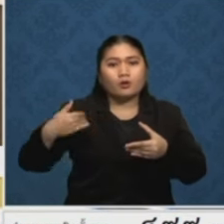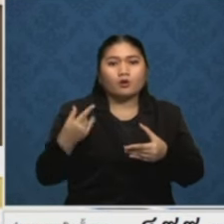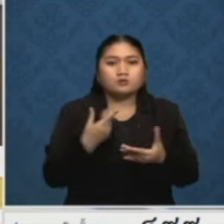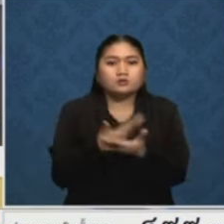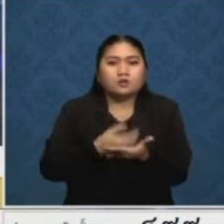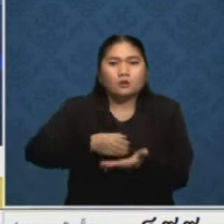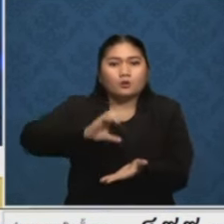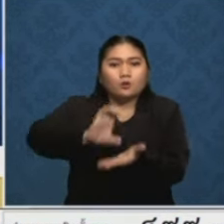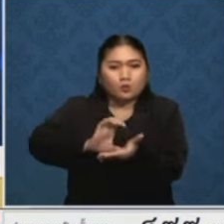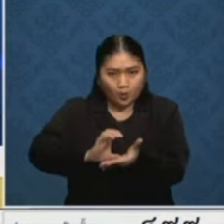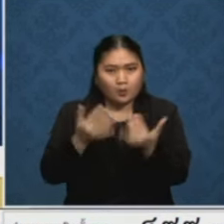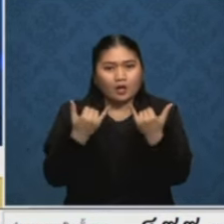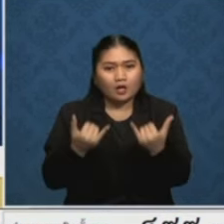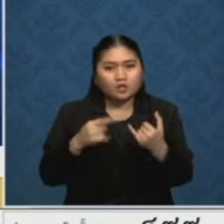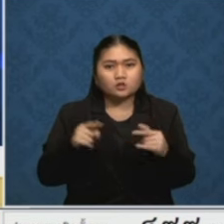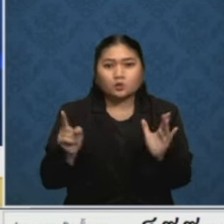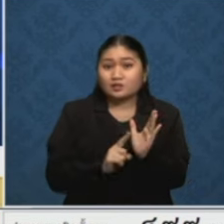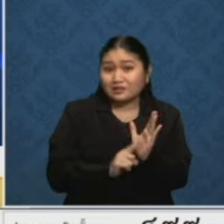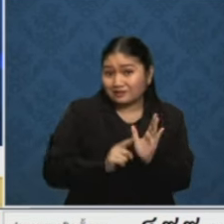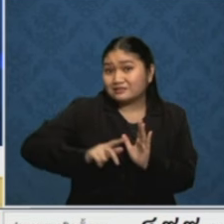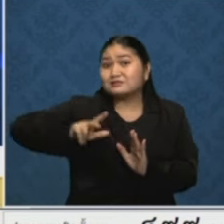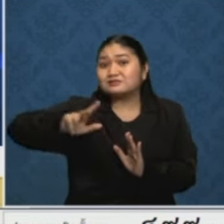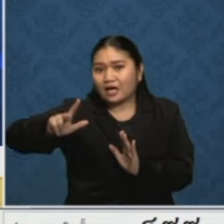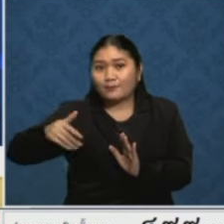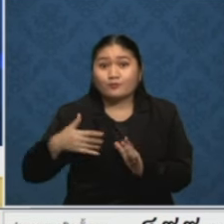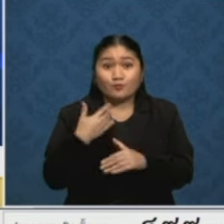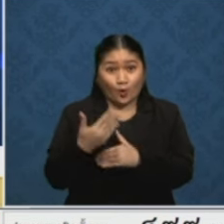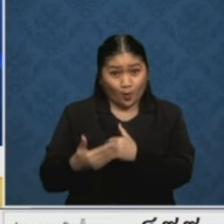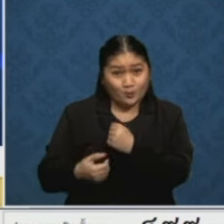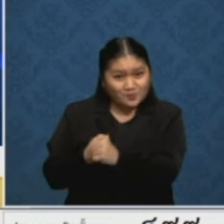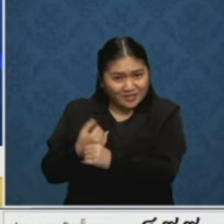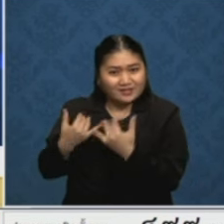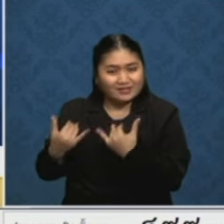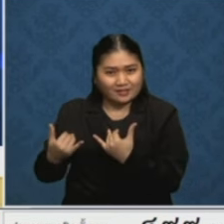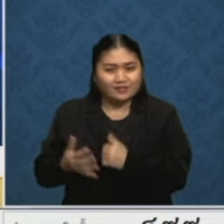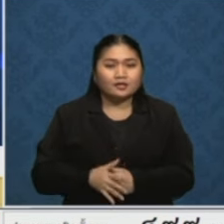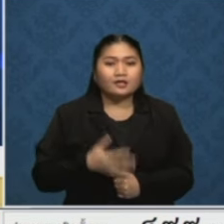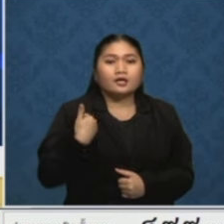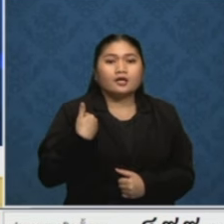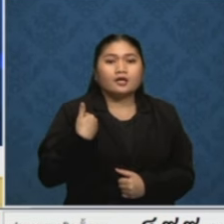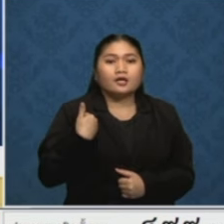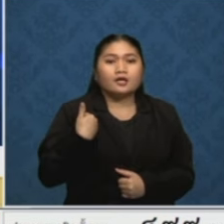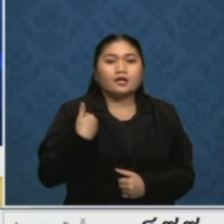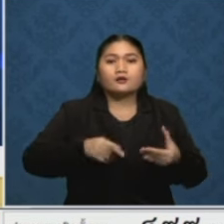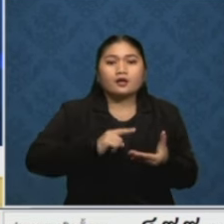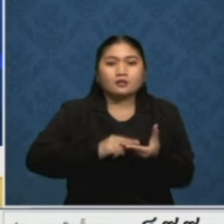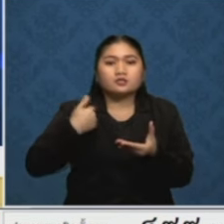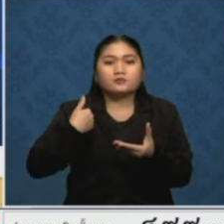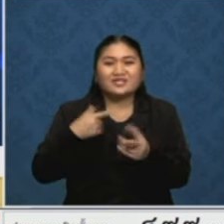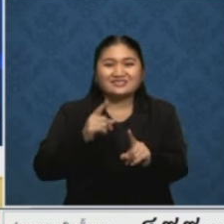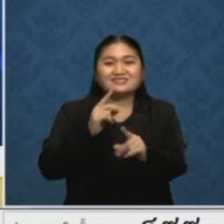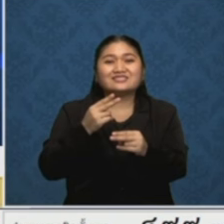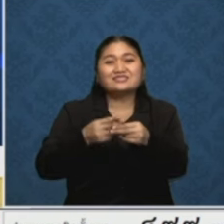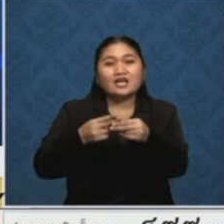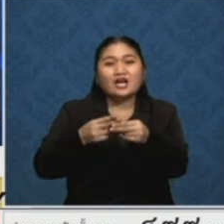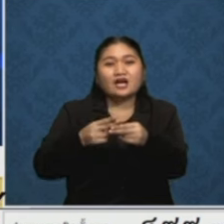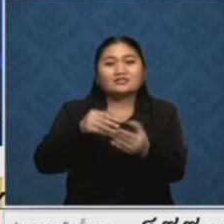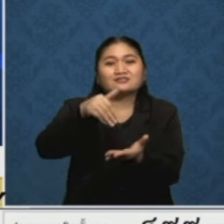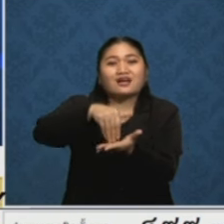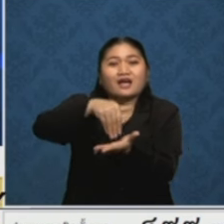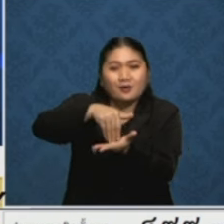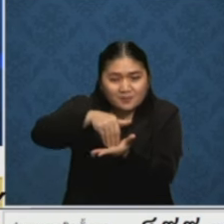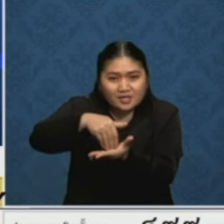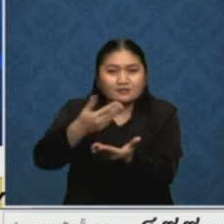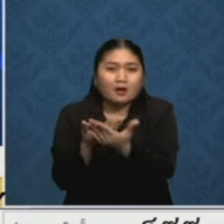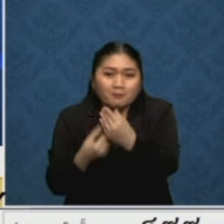งบประมาณเนี่ยฉบับนี้เป็นฉบับที่3แล้วนะคะของปีนี้นะคะก็คือร่างที่เรามีเรียกชื่อกันเล่นๆว่างบกลางปีบ้างงบเ